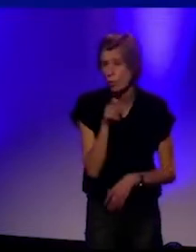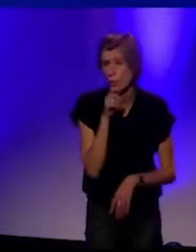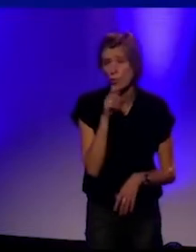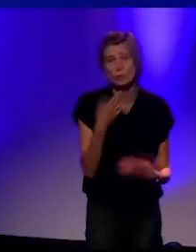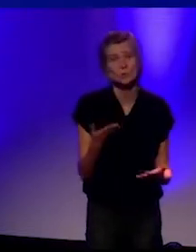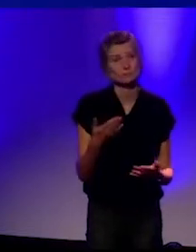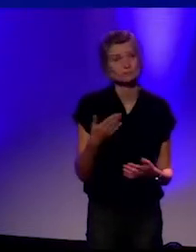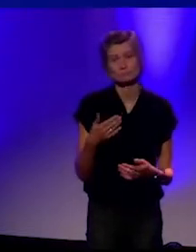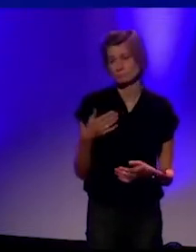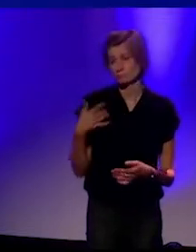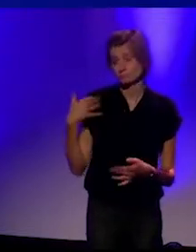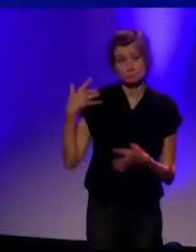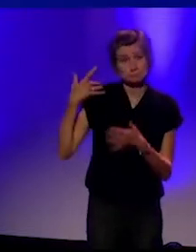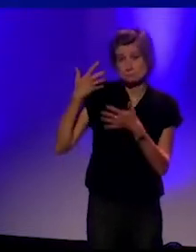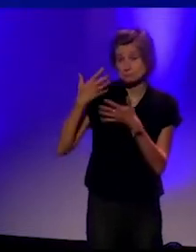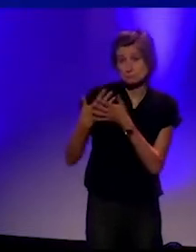hebben een traditie om die